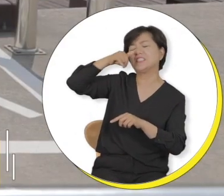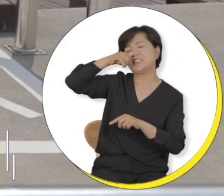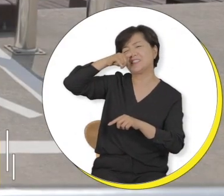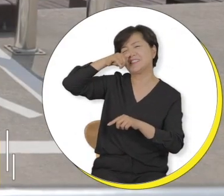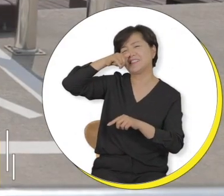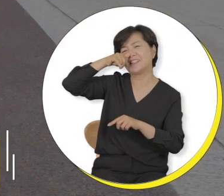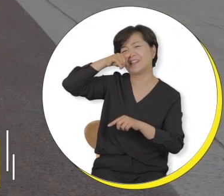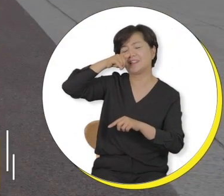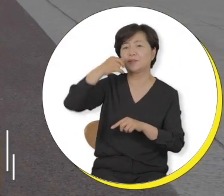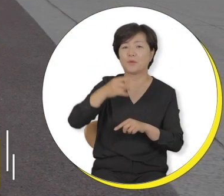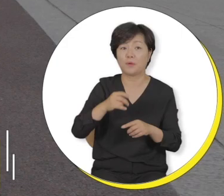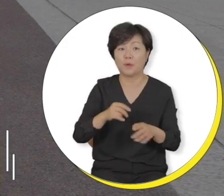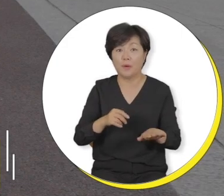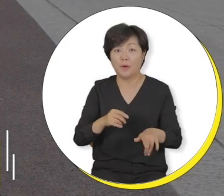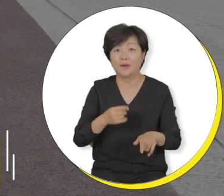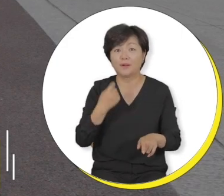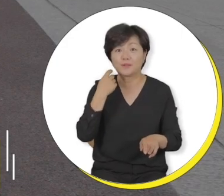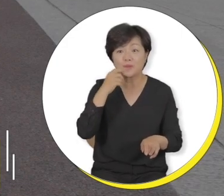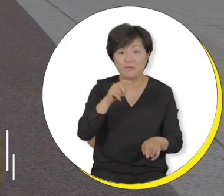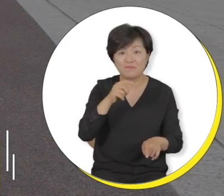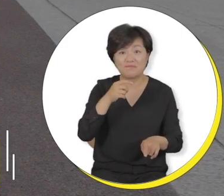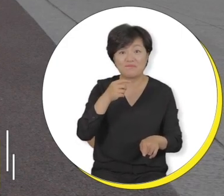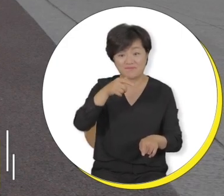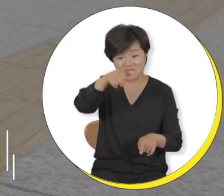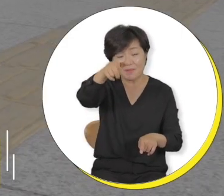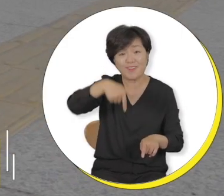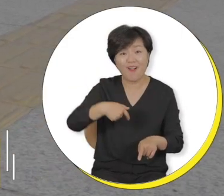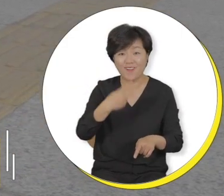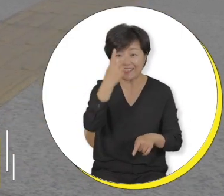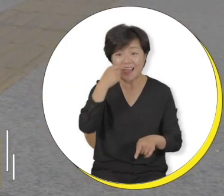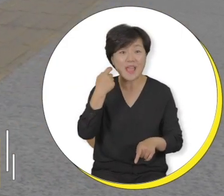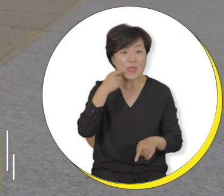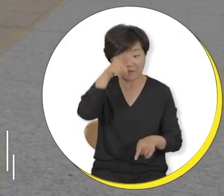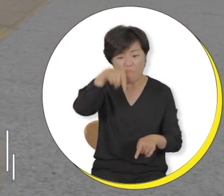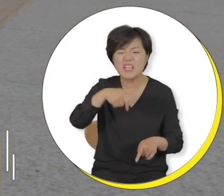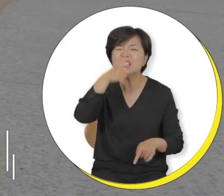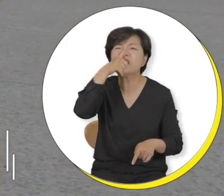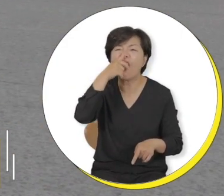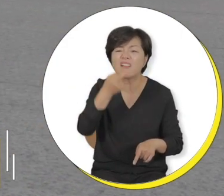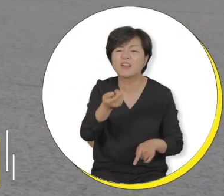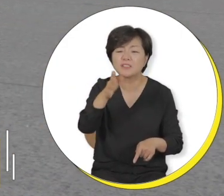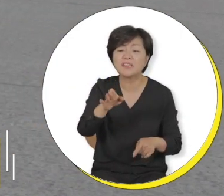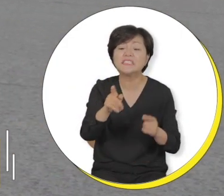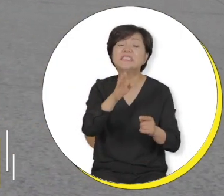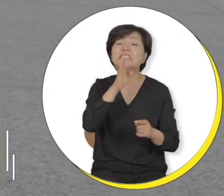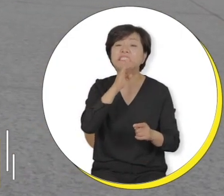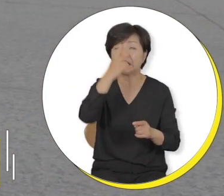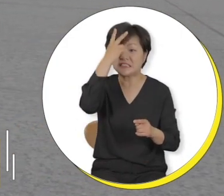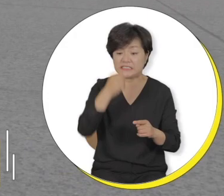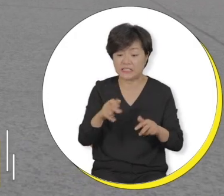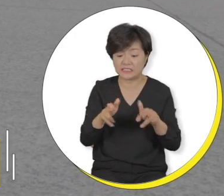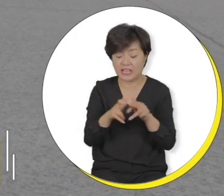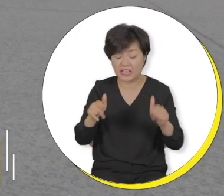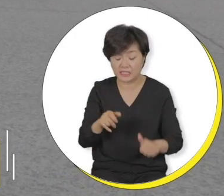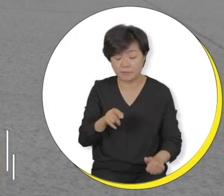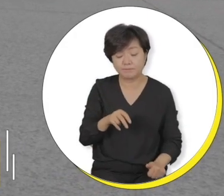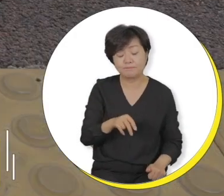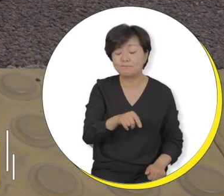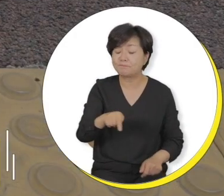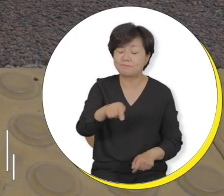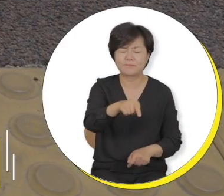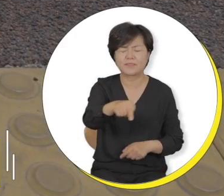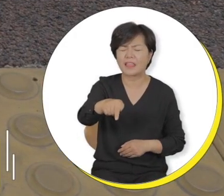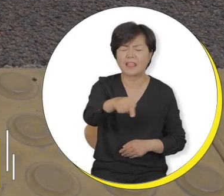그려져 있습니다. 그리고 또 점자블록 같은 경우에도 점자 블록이 있기는 하지만 실제로 그 시각장애인